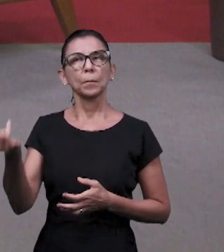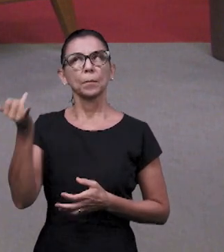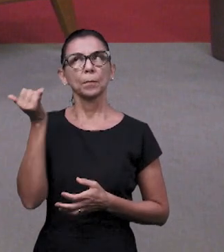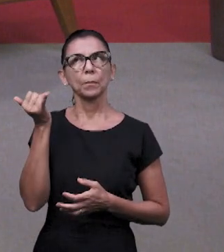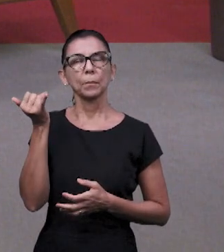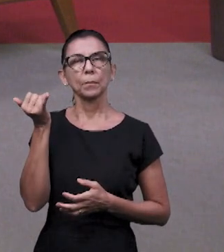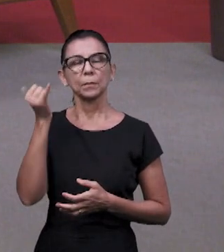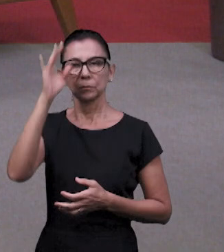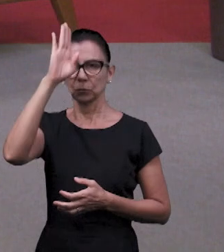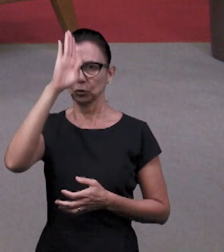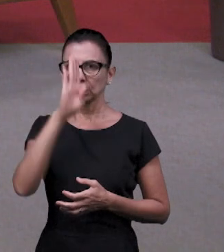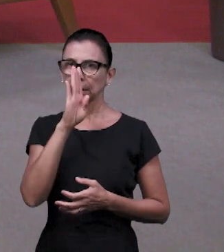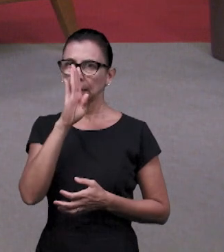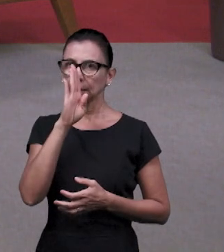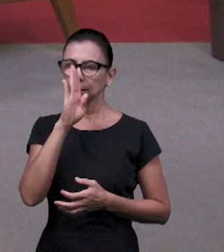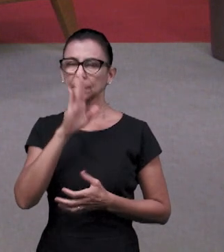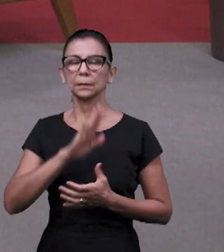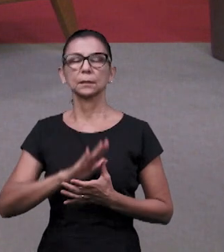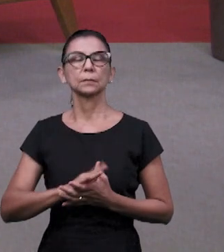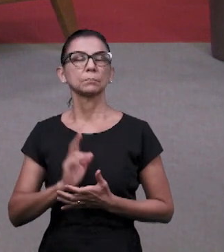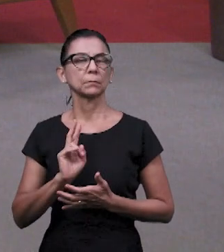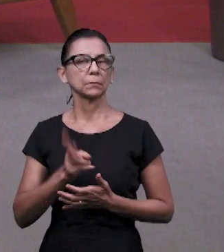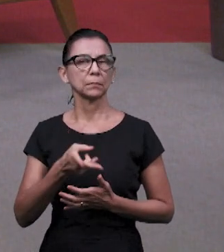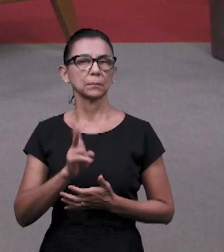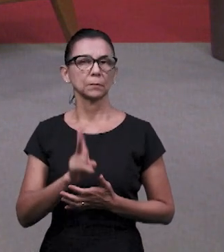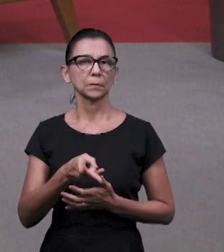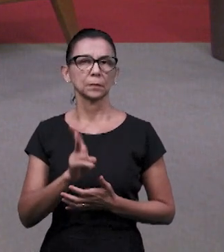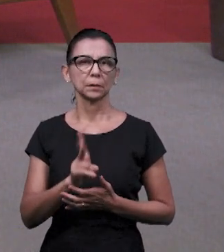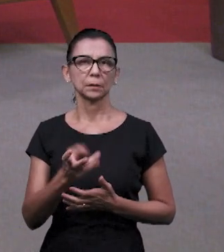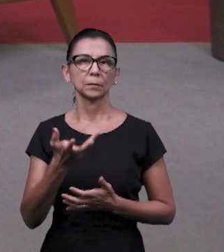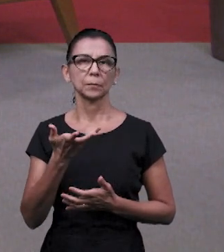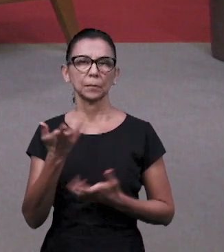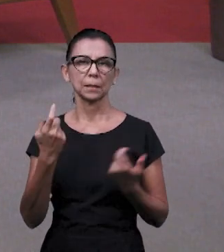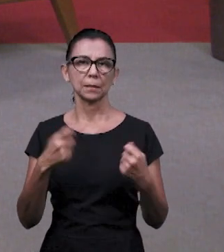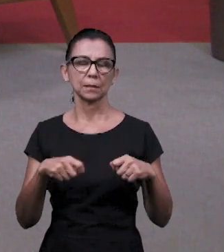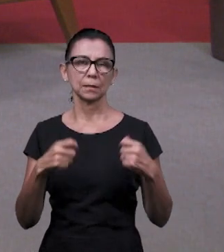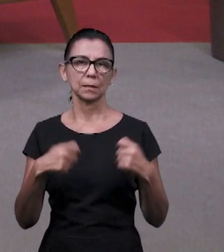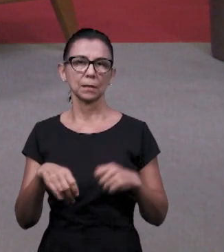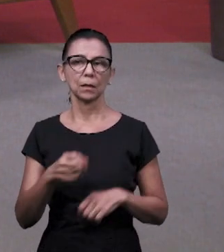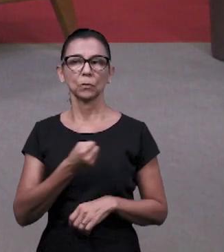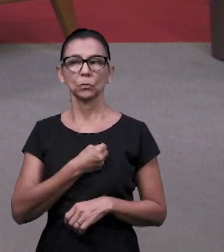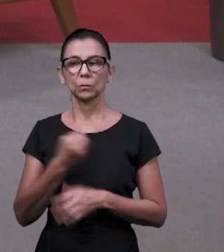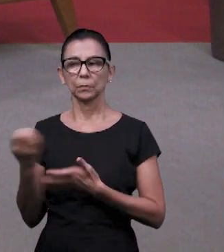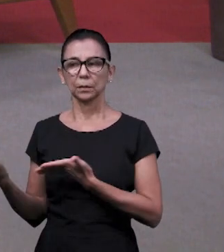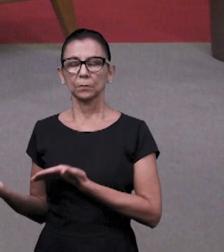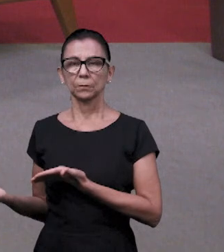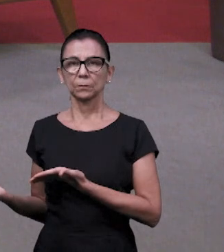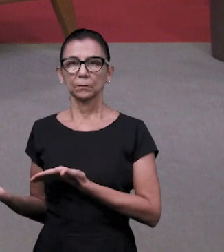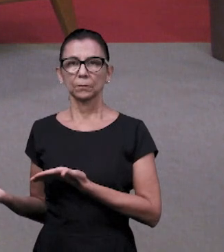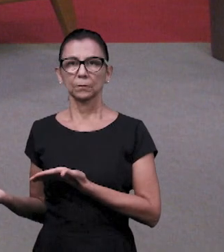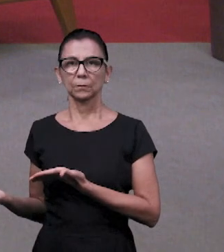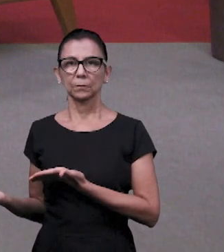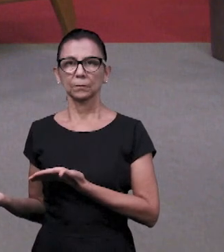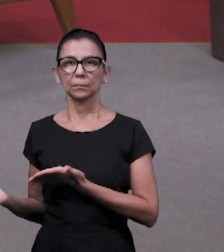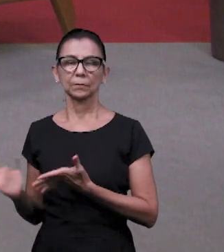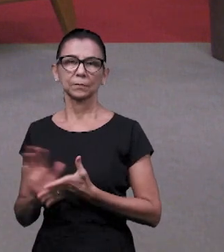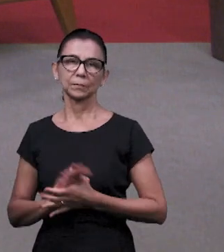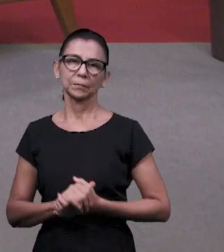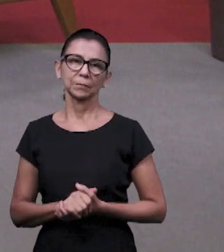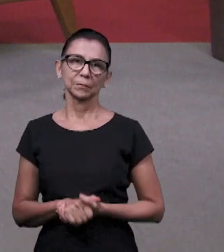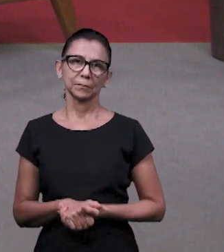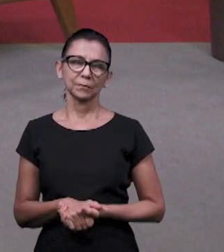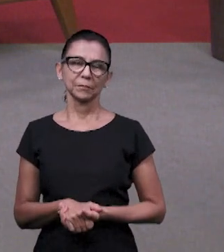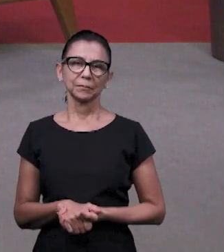Vous faites un appel depuis le Brésil. Cet appel est gratuit et vous pouvez appeler toujours quand vous avez besoin. Le numéro est